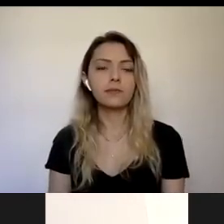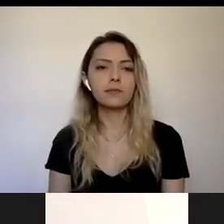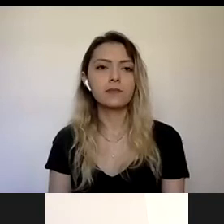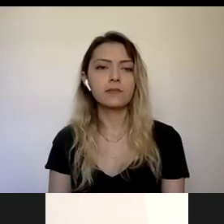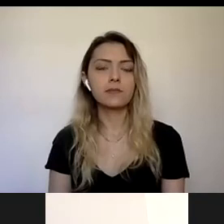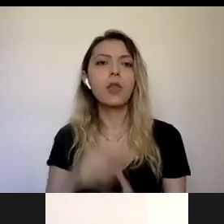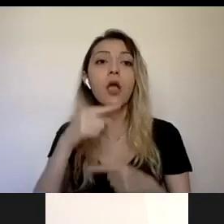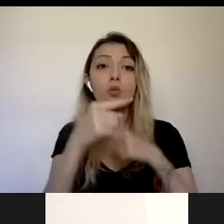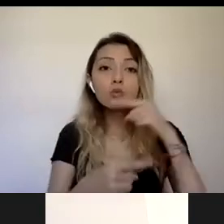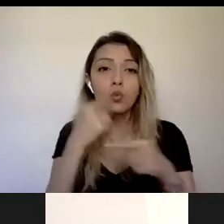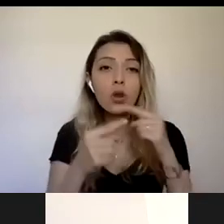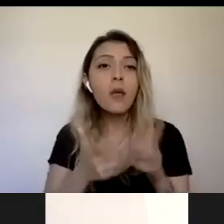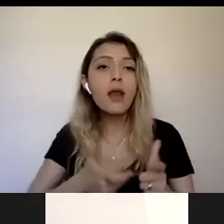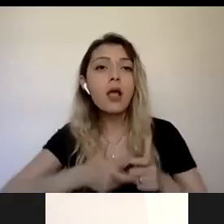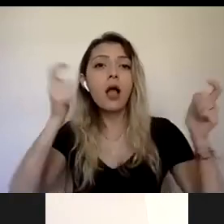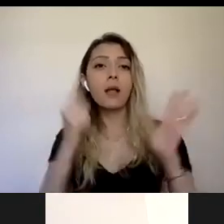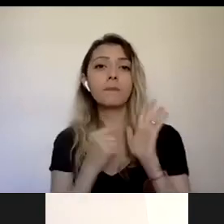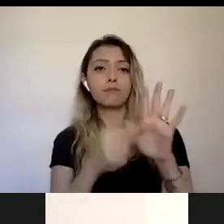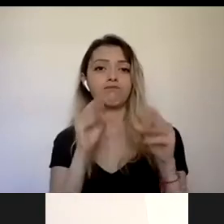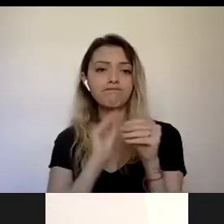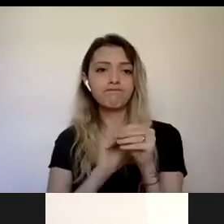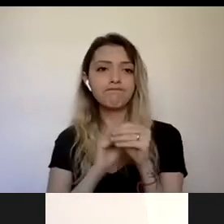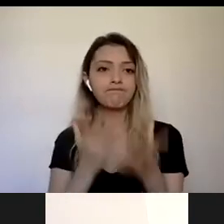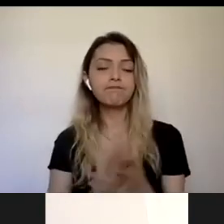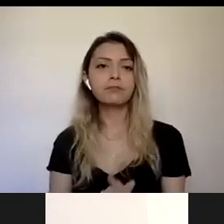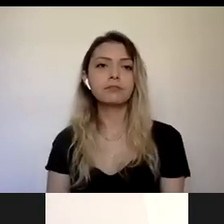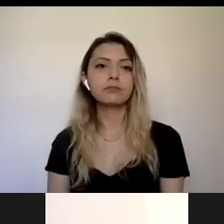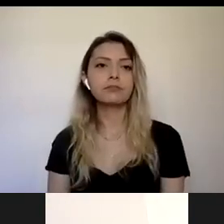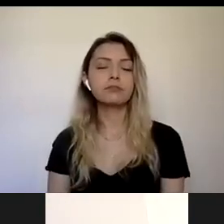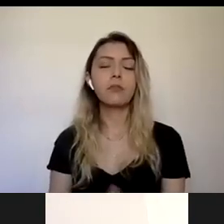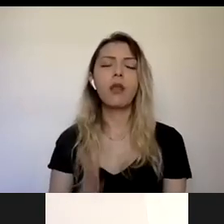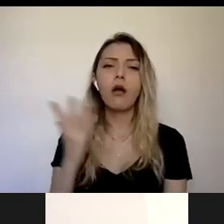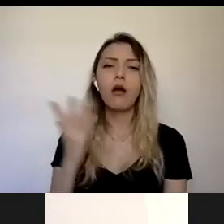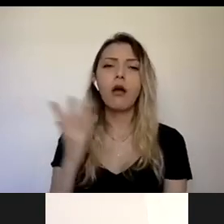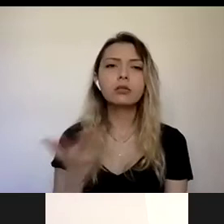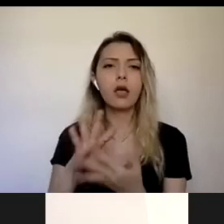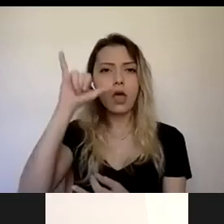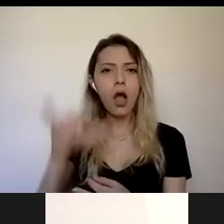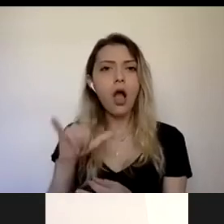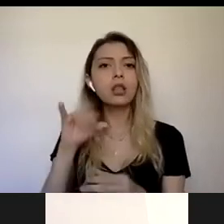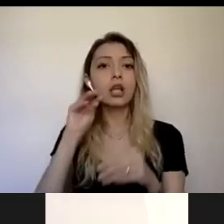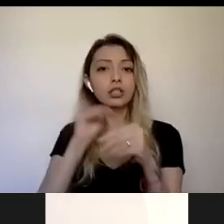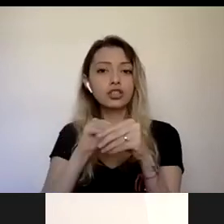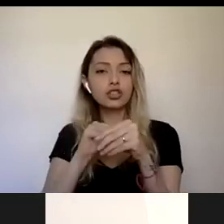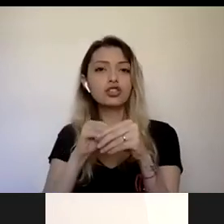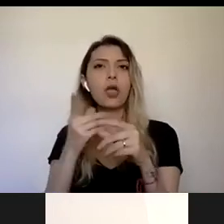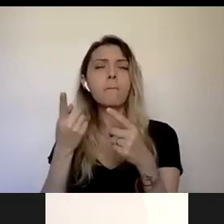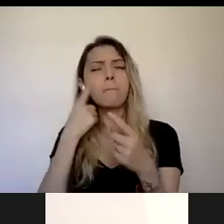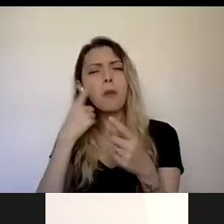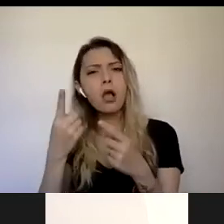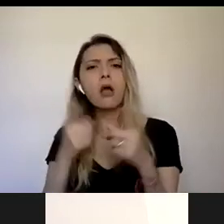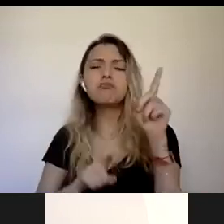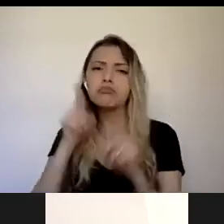sürdürülebilir kalkınma amaçları ve göstergelerinde aslında insan hakları üzerinden de bakılan pek